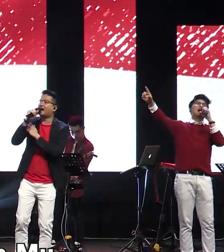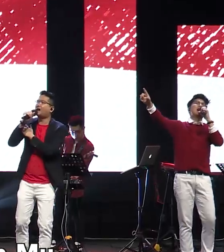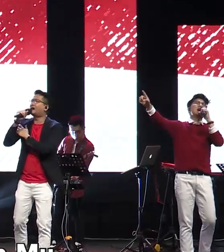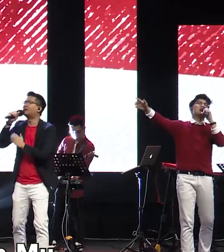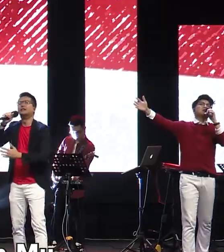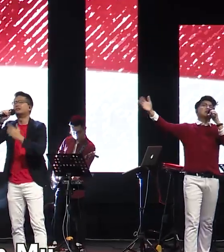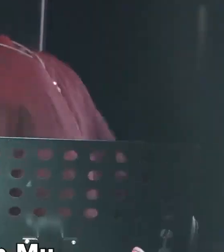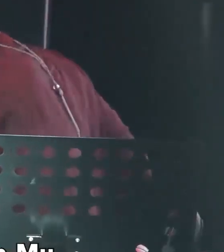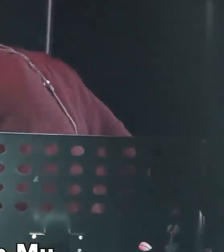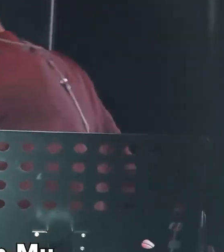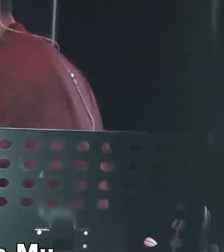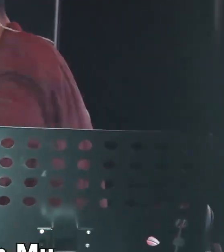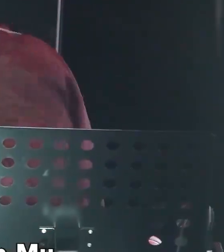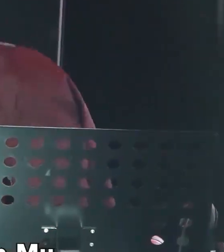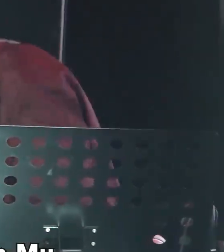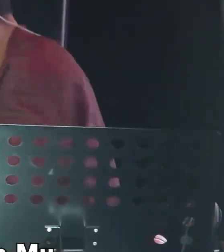Nyatakanlah